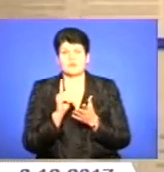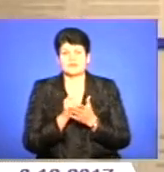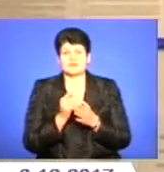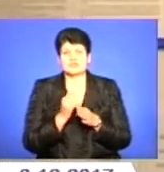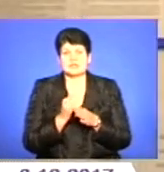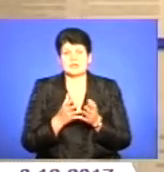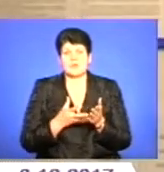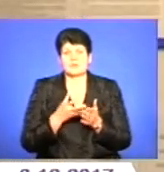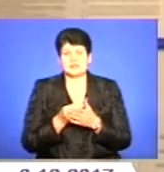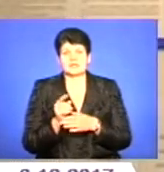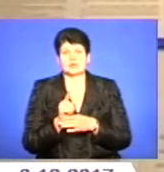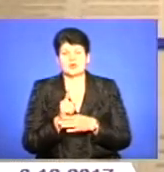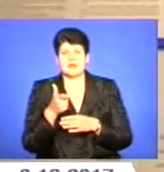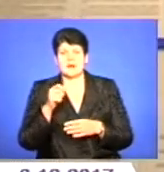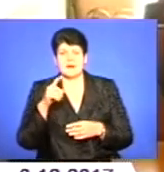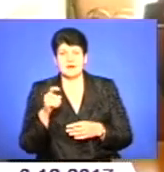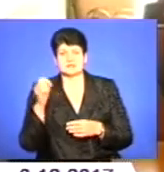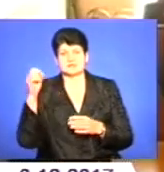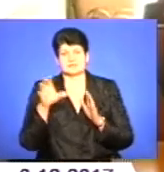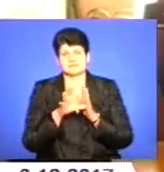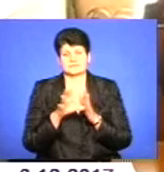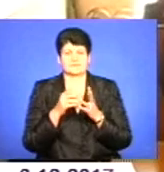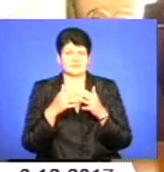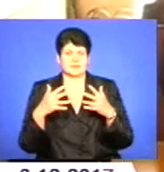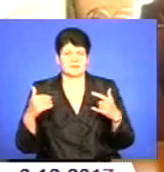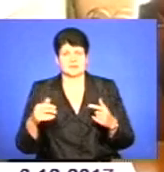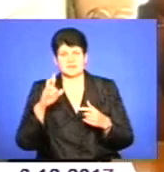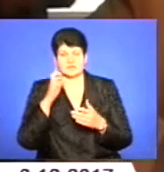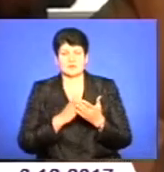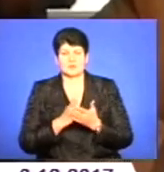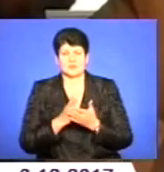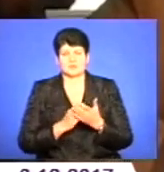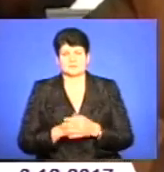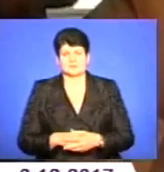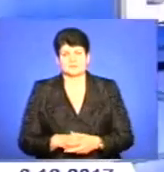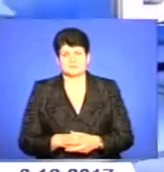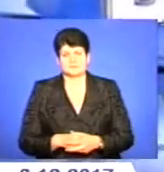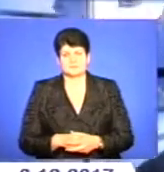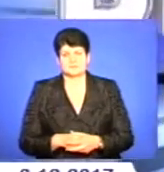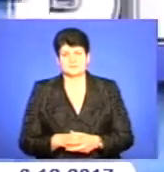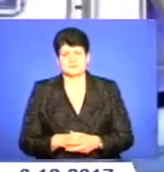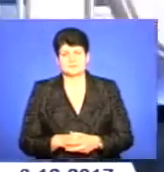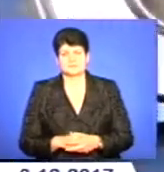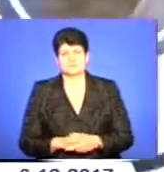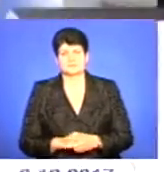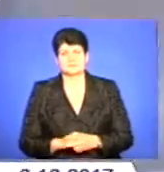частки оплати та норми на газ, світло і інші комунальні послуги, нагадують у міській раді.